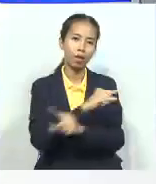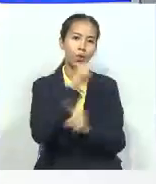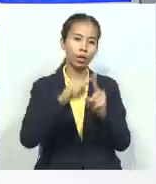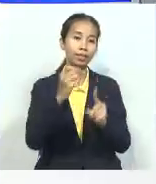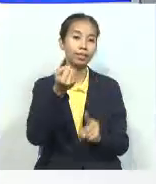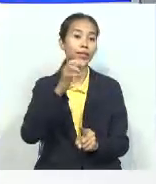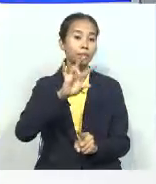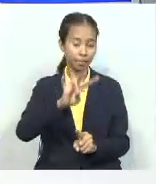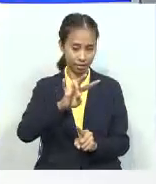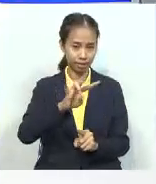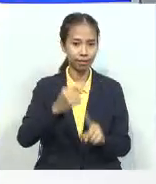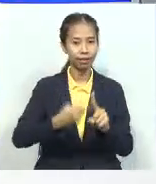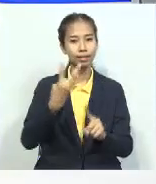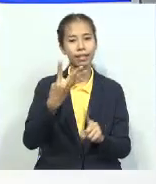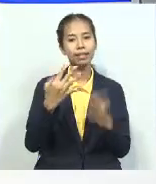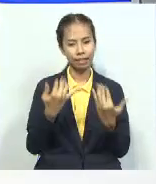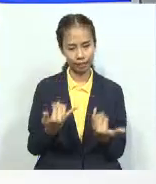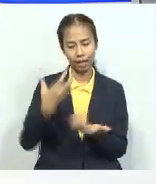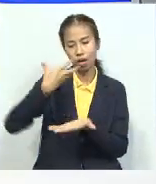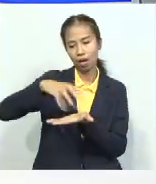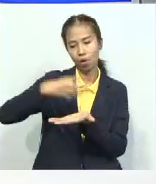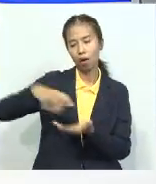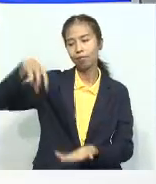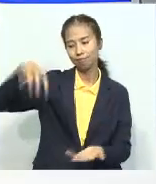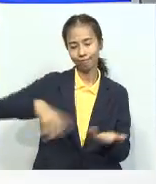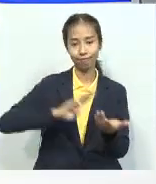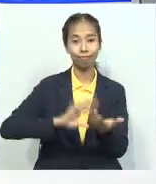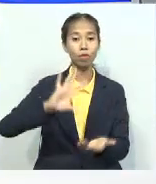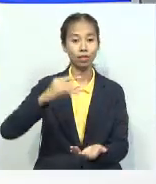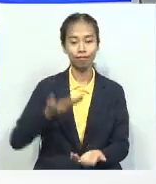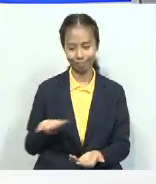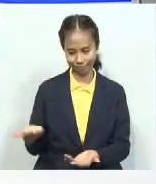17เมษายนทั้งหมดนี้ก็เป็นบรรยากาศที่หมอชิดช่วงนี้กลับไปทางสถานีค่ะ